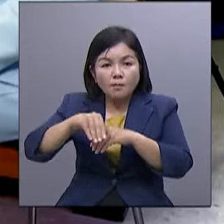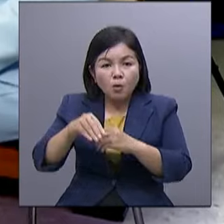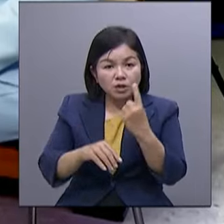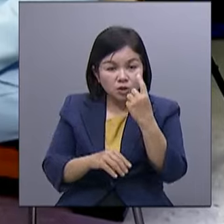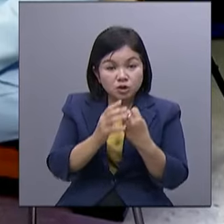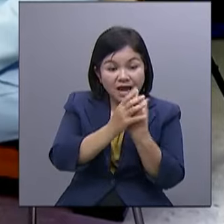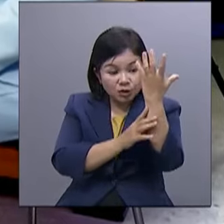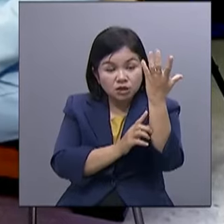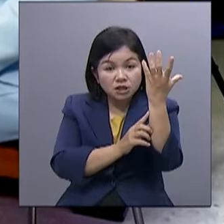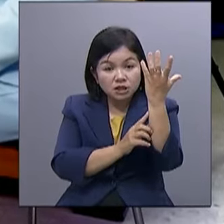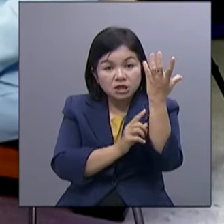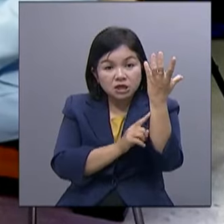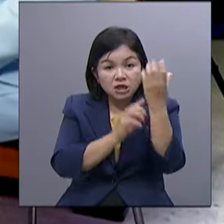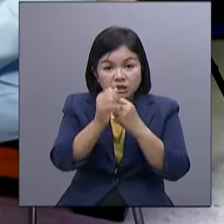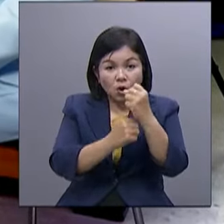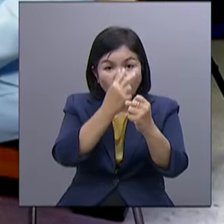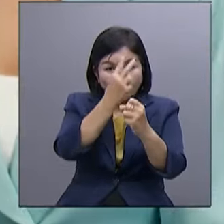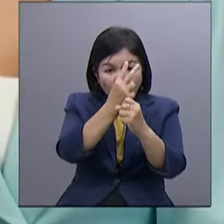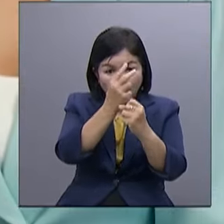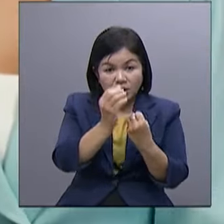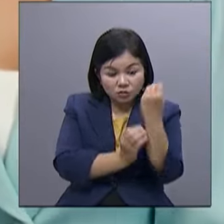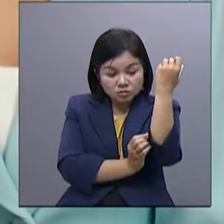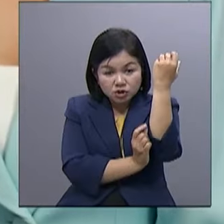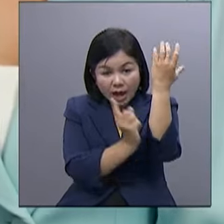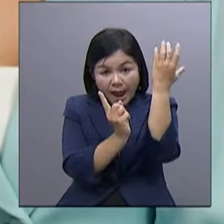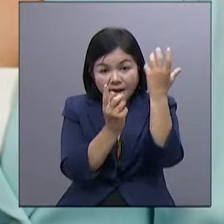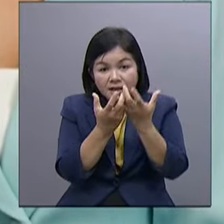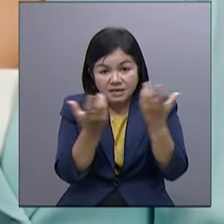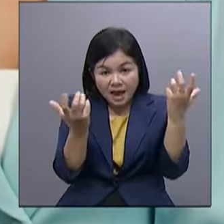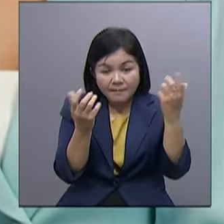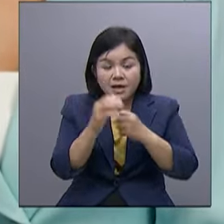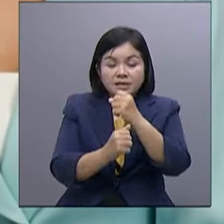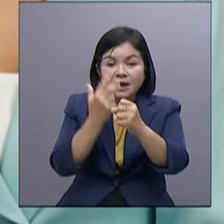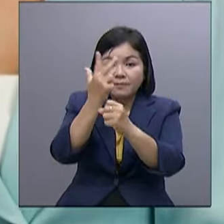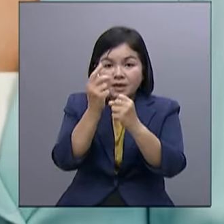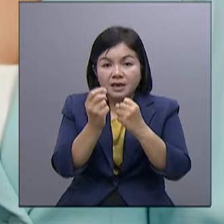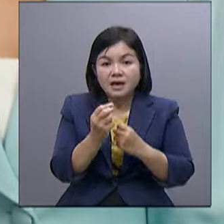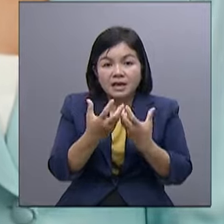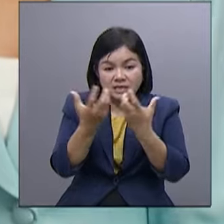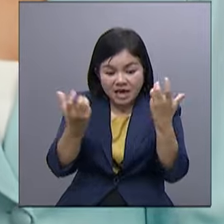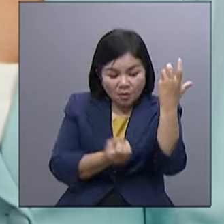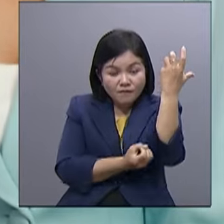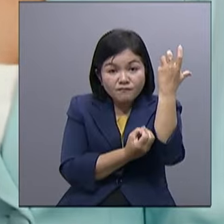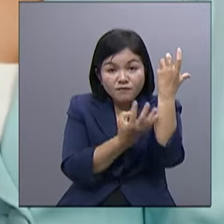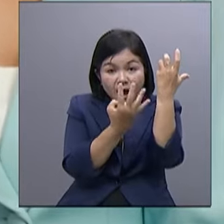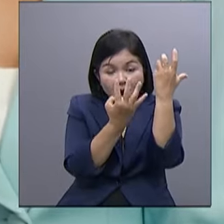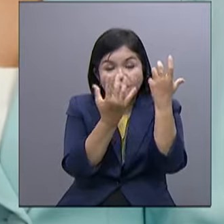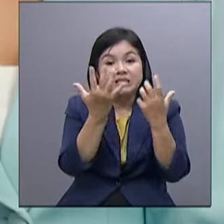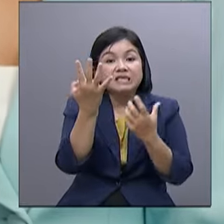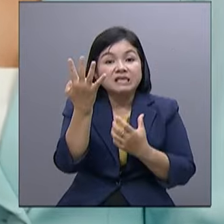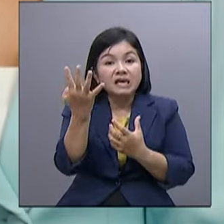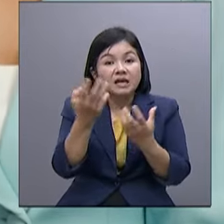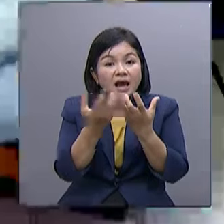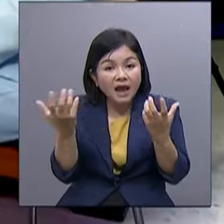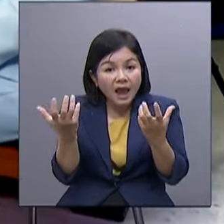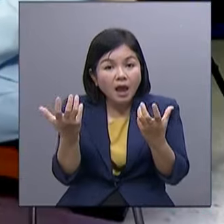นึงเนี่ยใช้เวลาอย่างน้อย 2ปีึงจะแยกเป็น 2ต้นค่ะแล้วใช้เวลาอย่างน้อย 3ปีึงแยกเป็น 4ต้นอืเพราะงั้นอัตรา